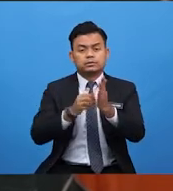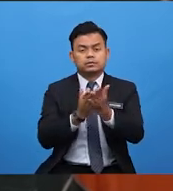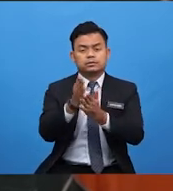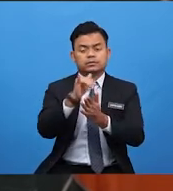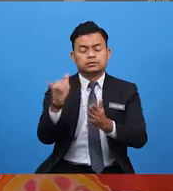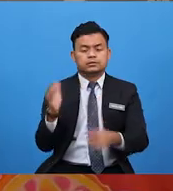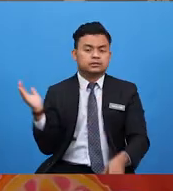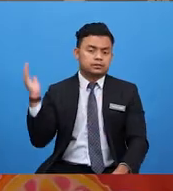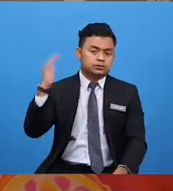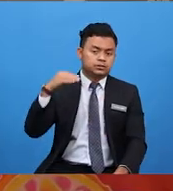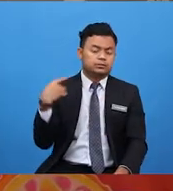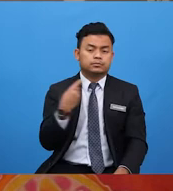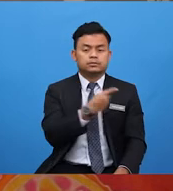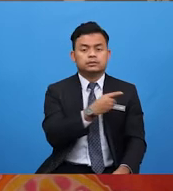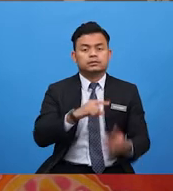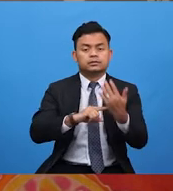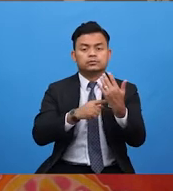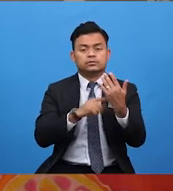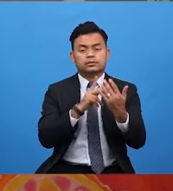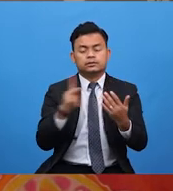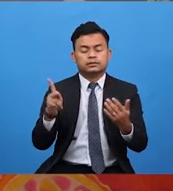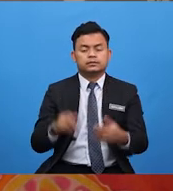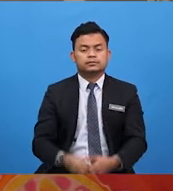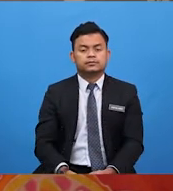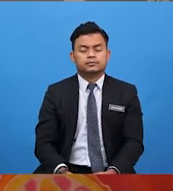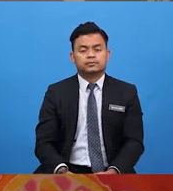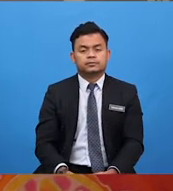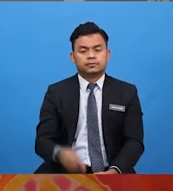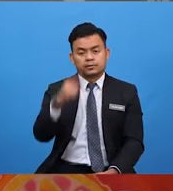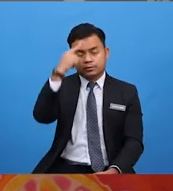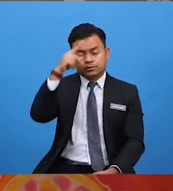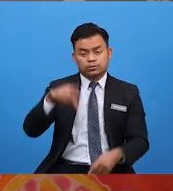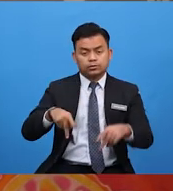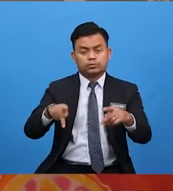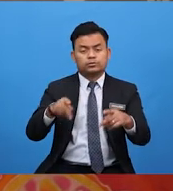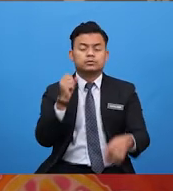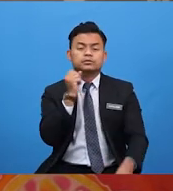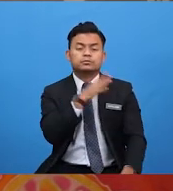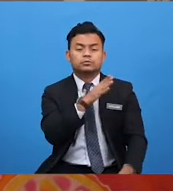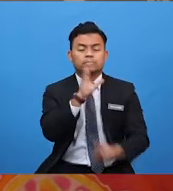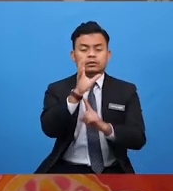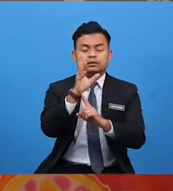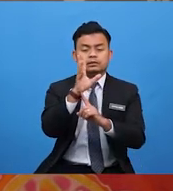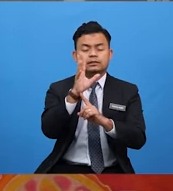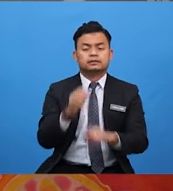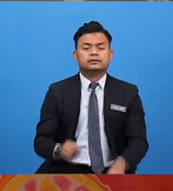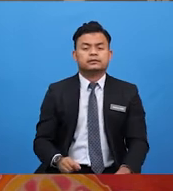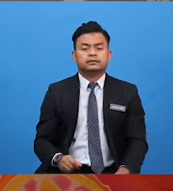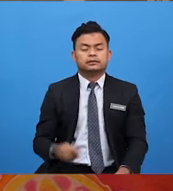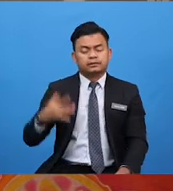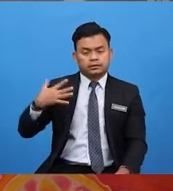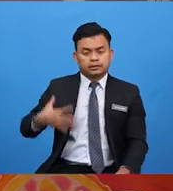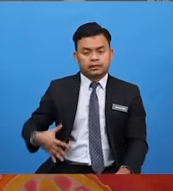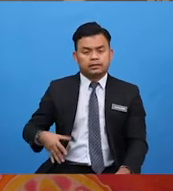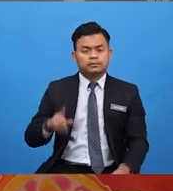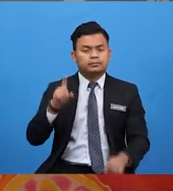mulakan. Untuk proses menanggalkan lilin, kain ini perlu dicuci sehingga bersih menggunakan